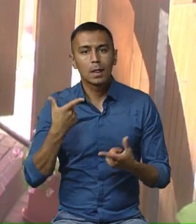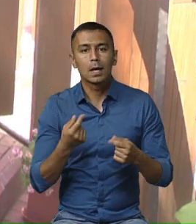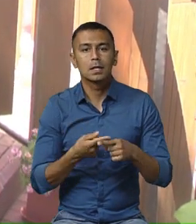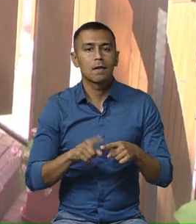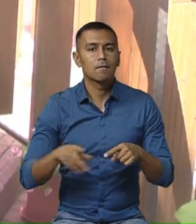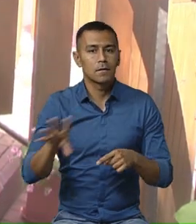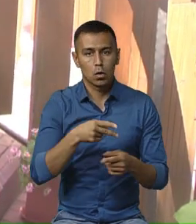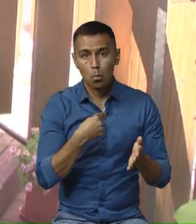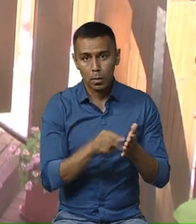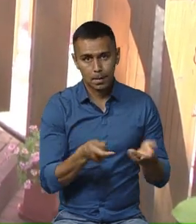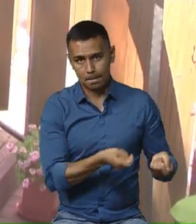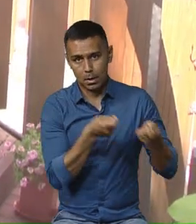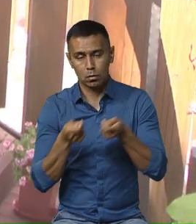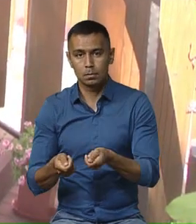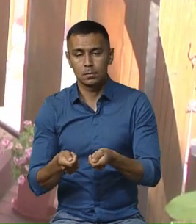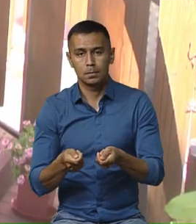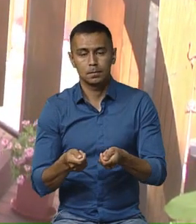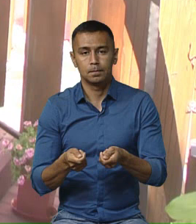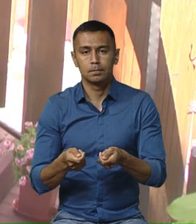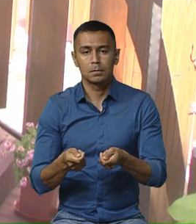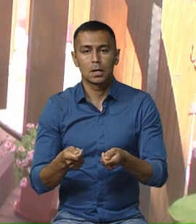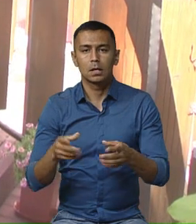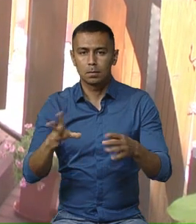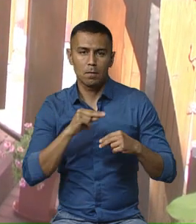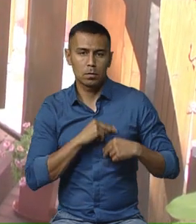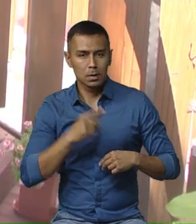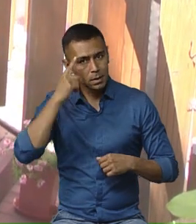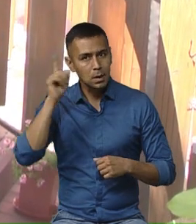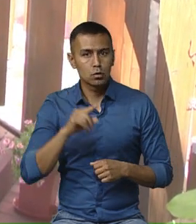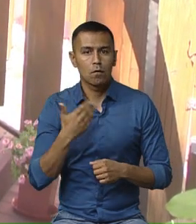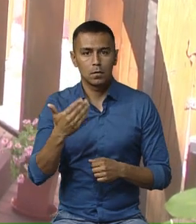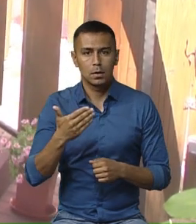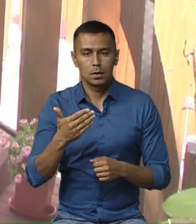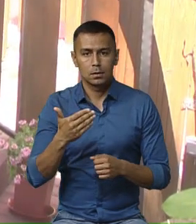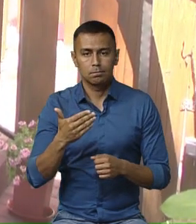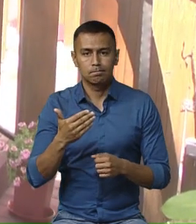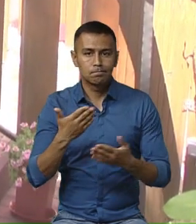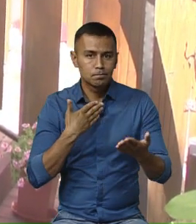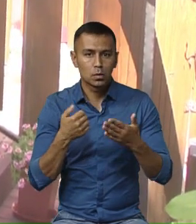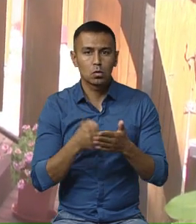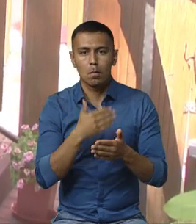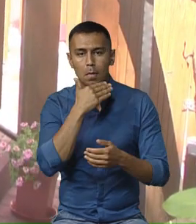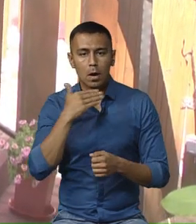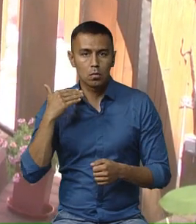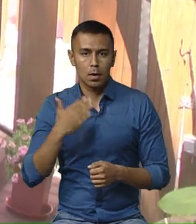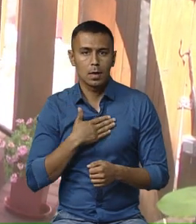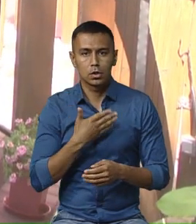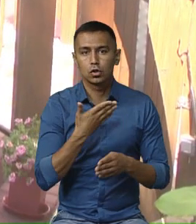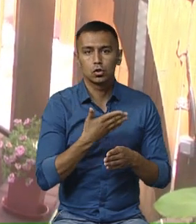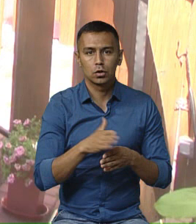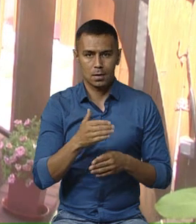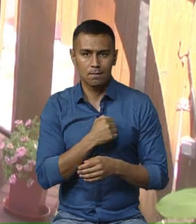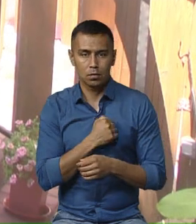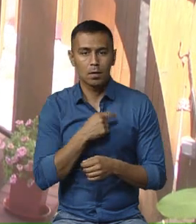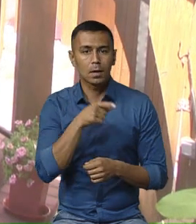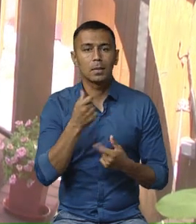і приносимо. З армією СОС співпрацюємо, тому що знаємо, що вони дотичні до багатьох наших частин, і там, де